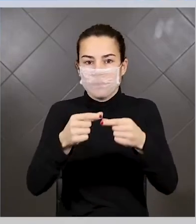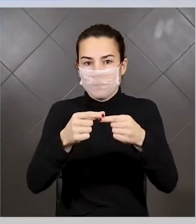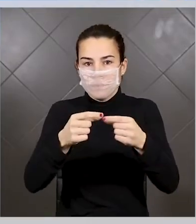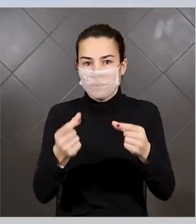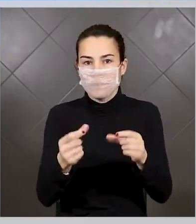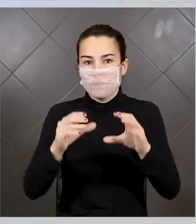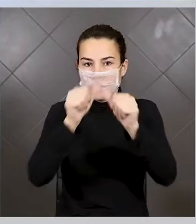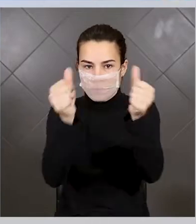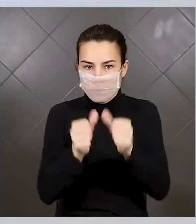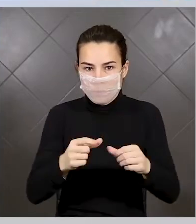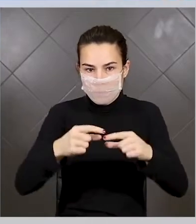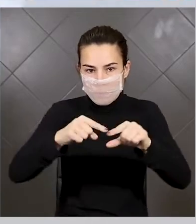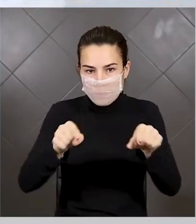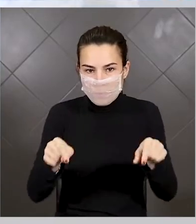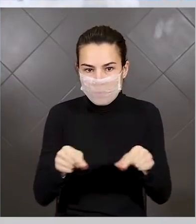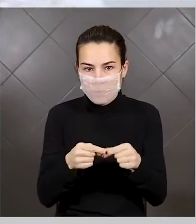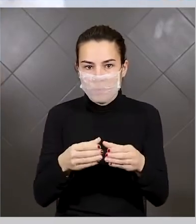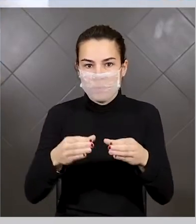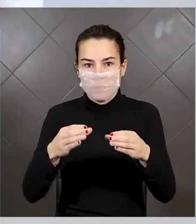Ara, mentre en Joan va repassant